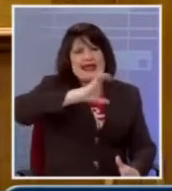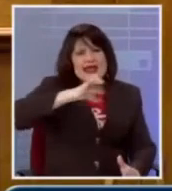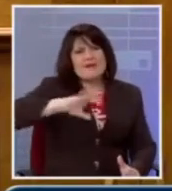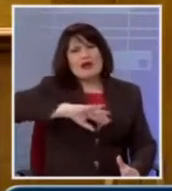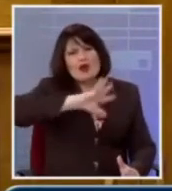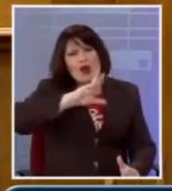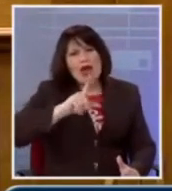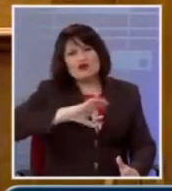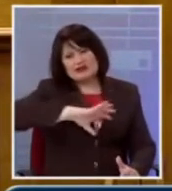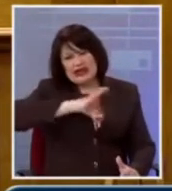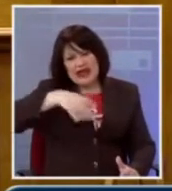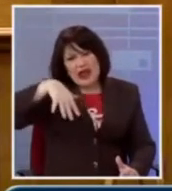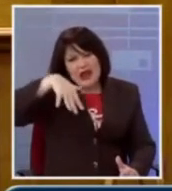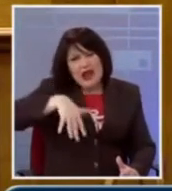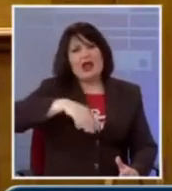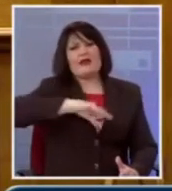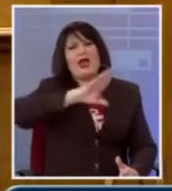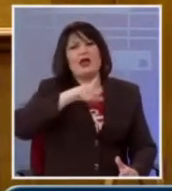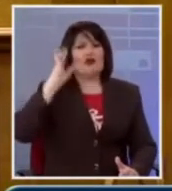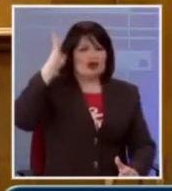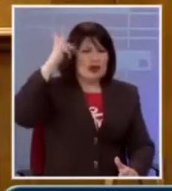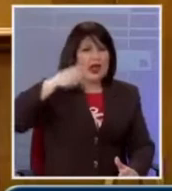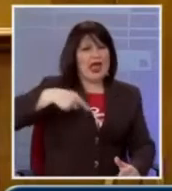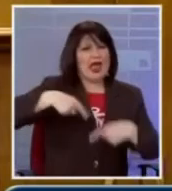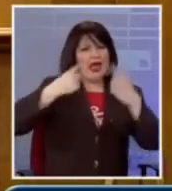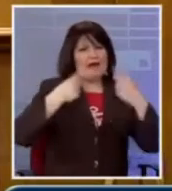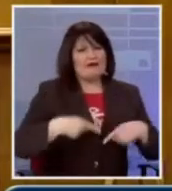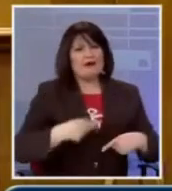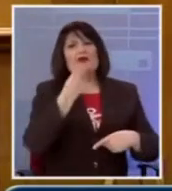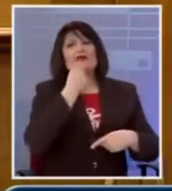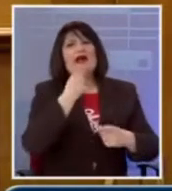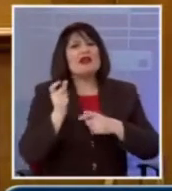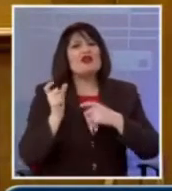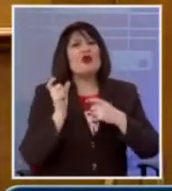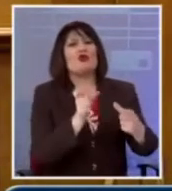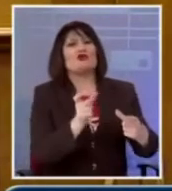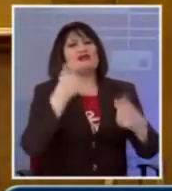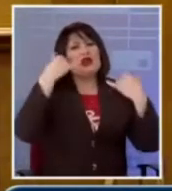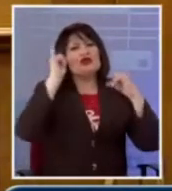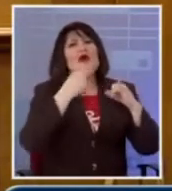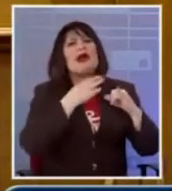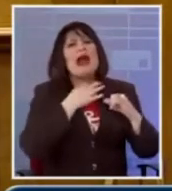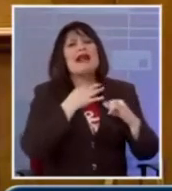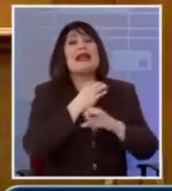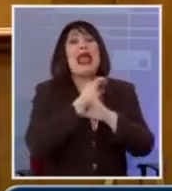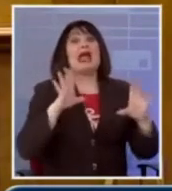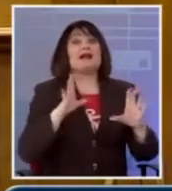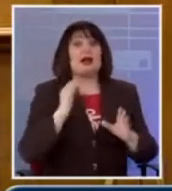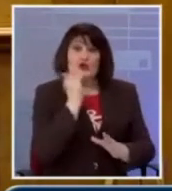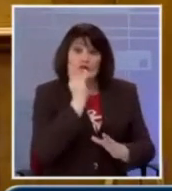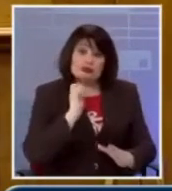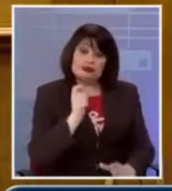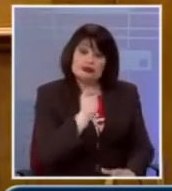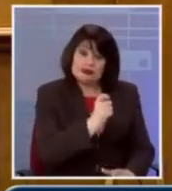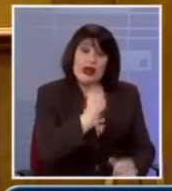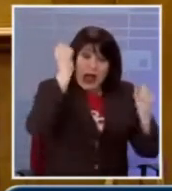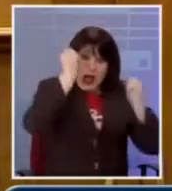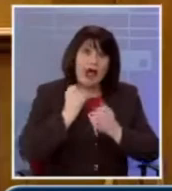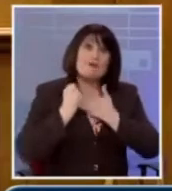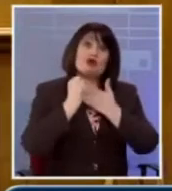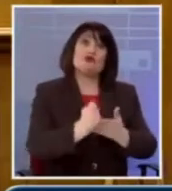Ελλάδα και τον Εύρο. Δίνουμε έκτακτη ενίσχυση για ζωοτροφές όπου υπάρχει ανάγκη και σε σύντομο χρόνο θα αποζημιώσουμε